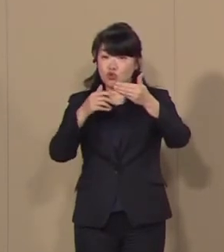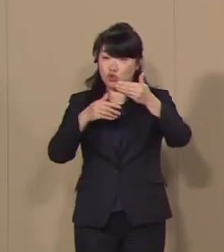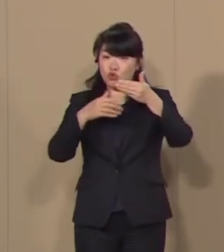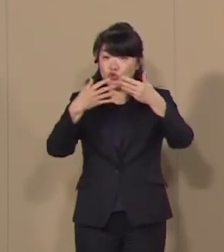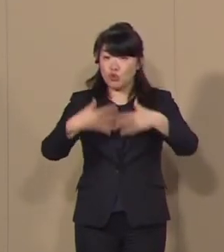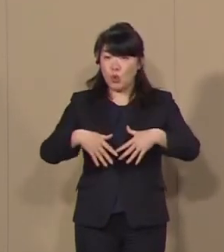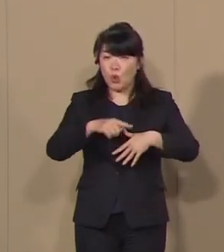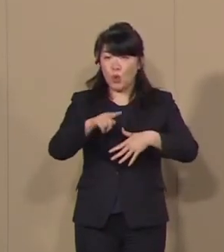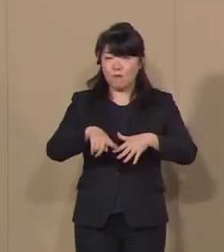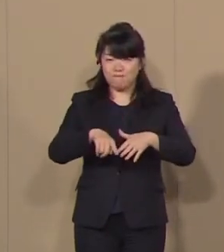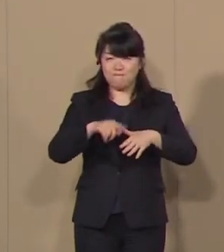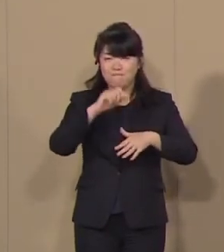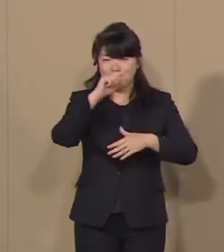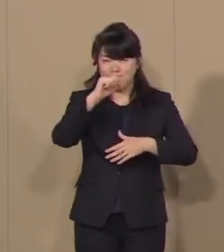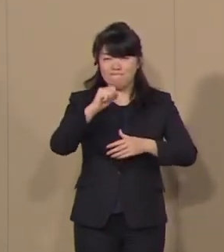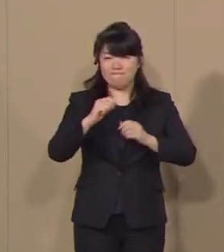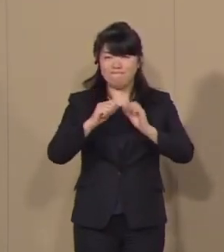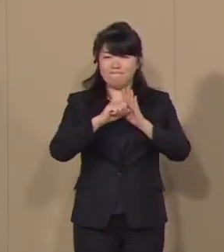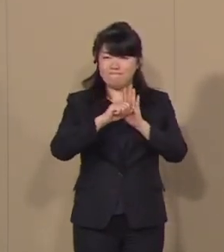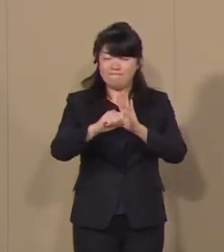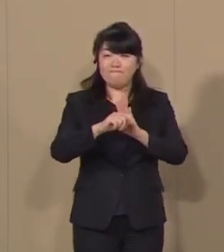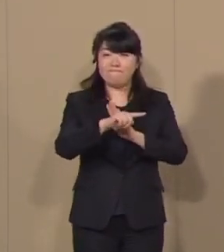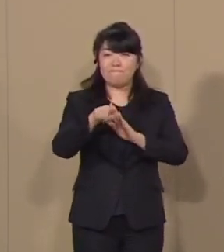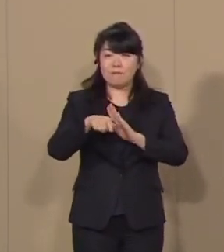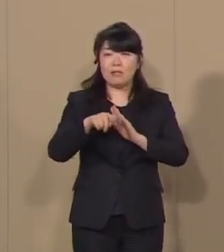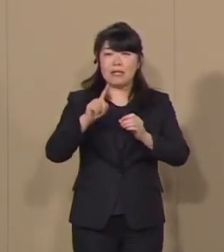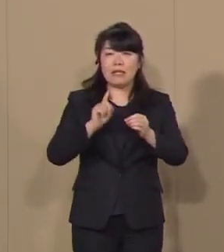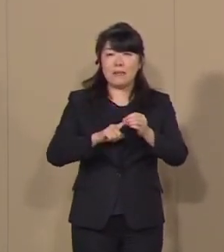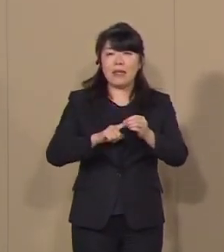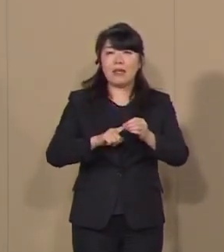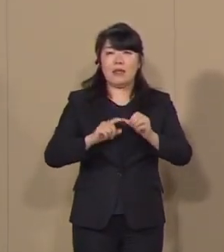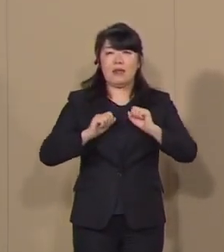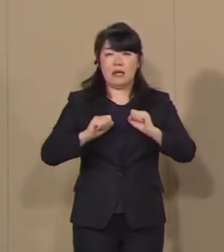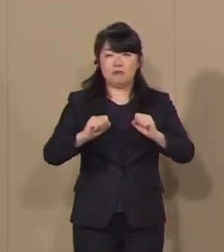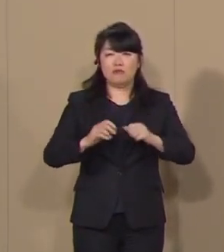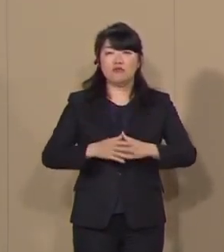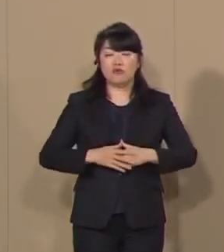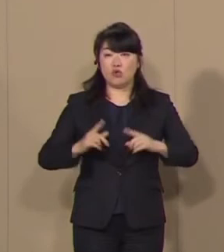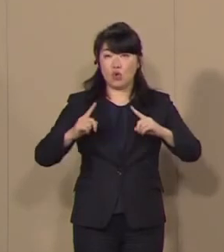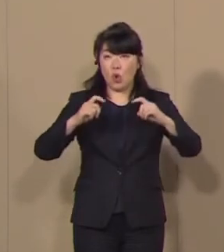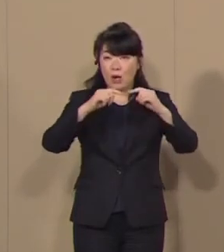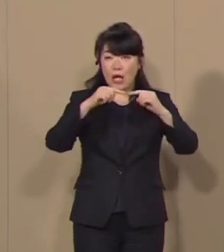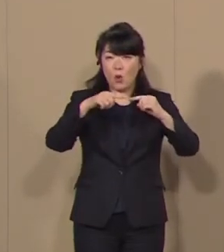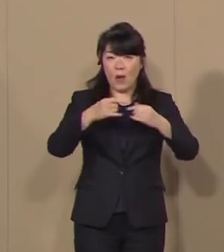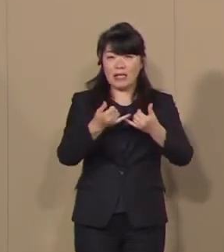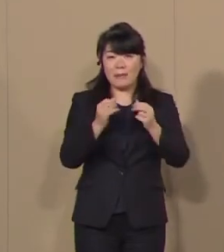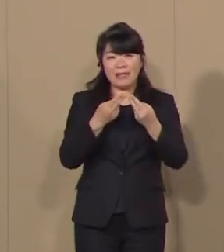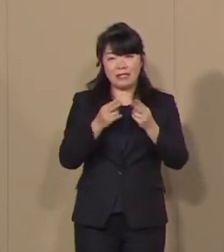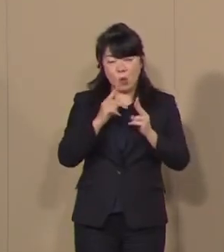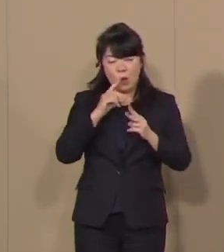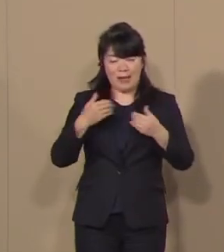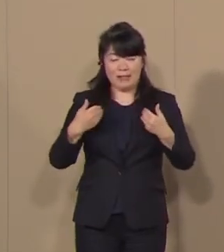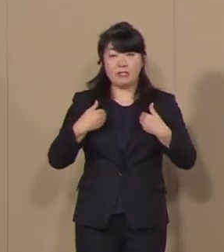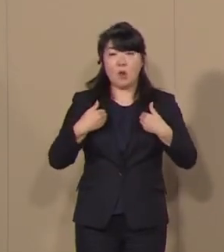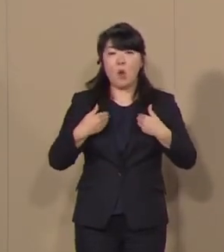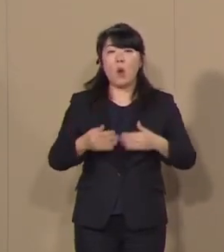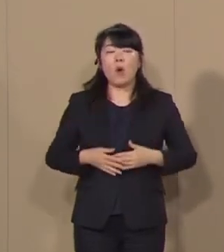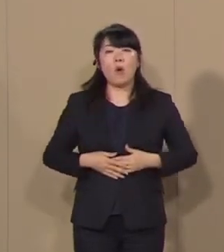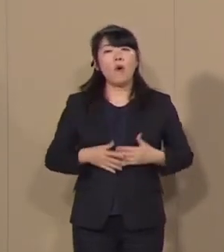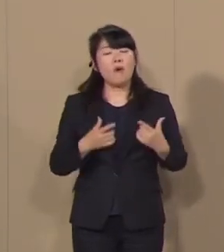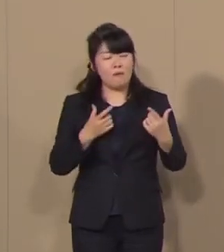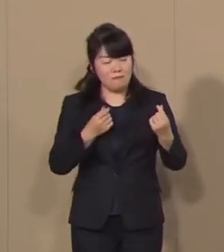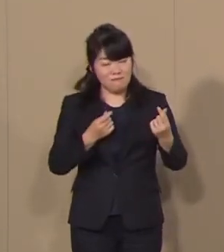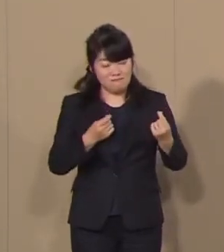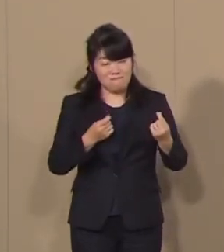人権を大事にするブレない政党です国会には社民党が必要ですその通りですよね